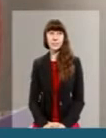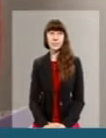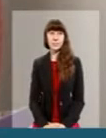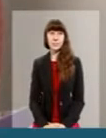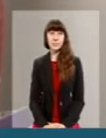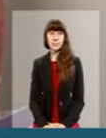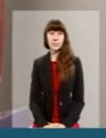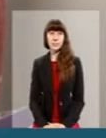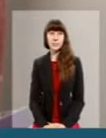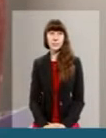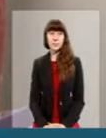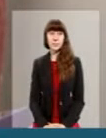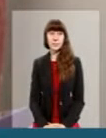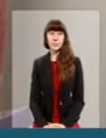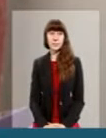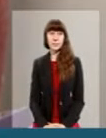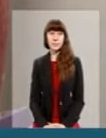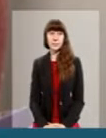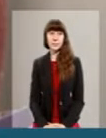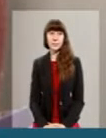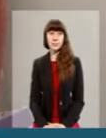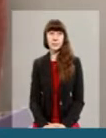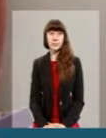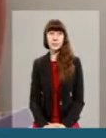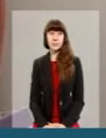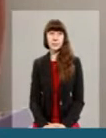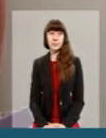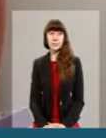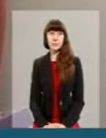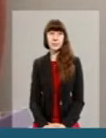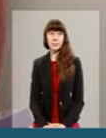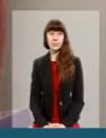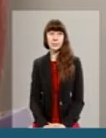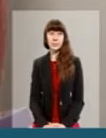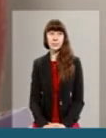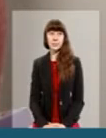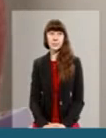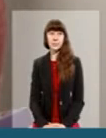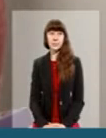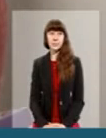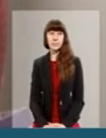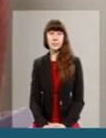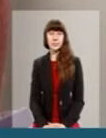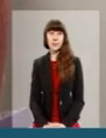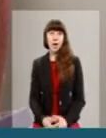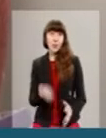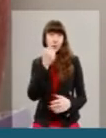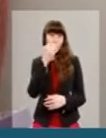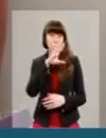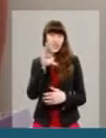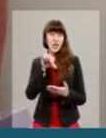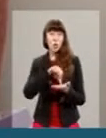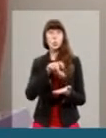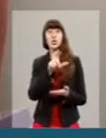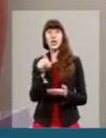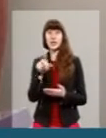тіл шеберін үш кезеңге бөліп қарастырдық. Қатысушылар, үміткерлер өздерінің қатысуға ниет білдіруіне байланысты